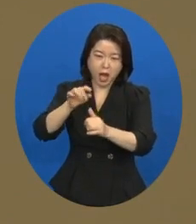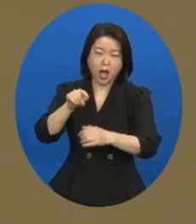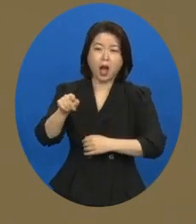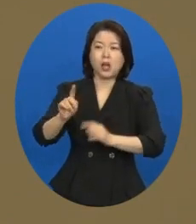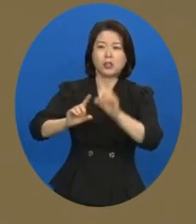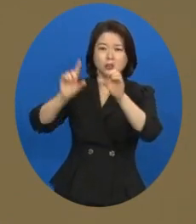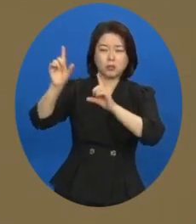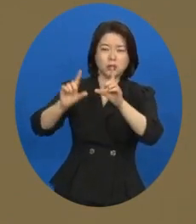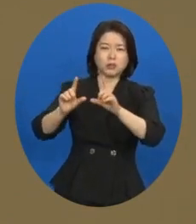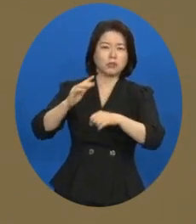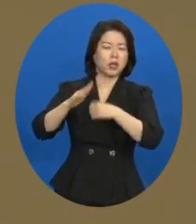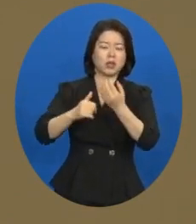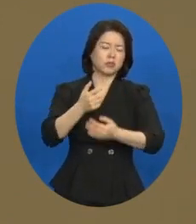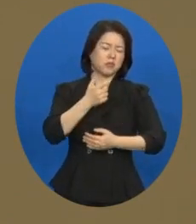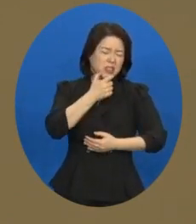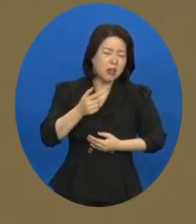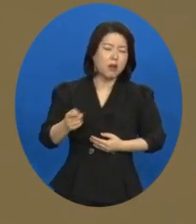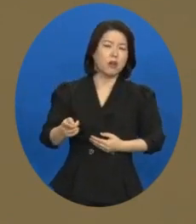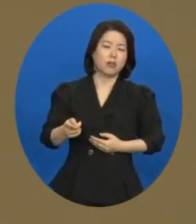싫어하는지 모릅니다.